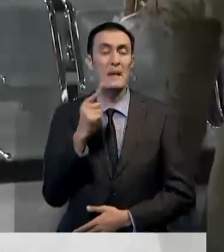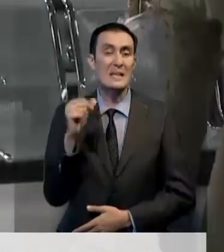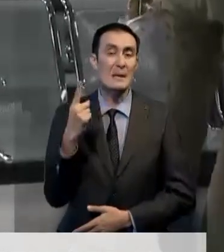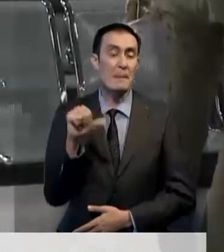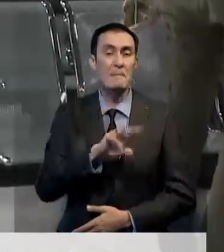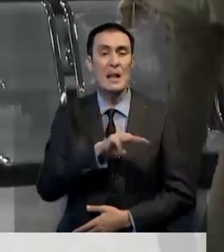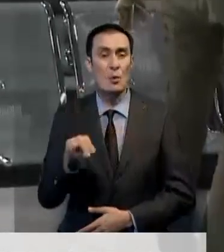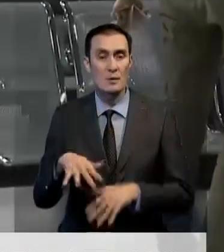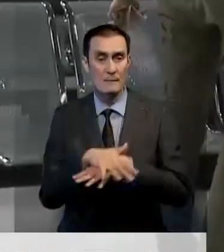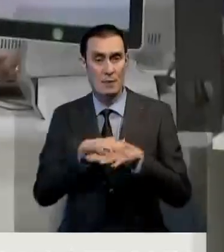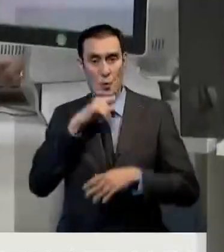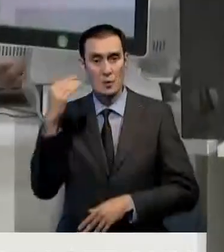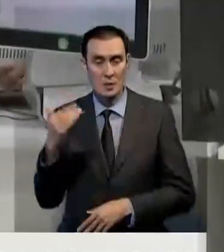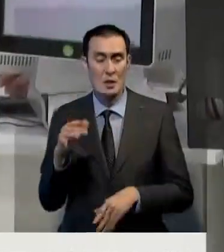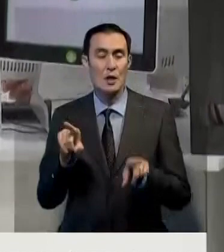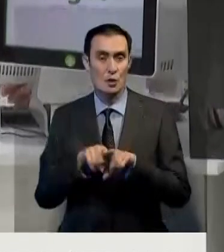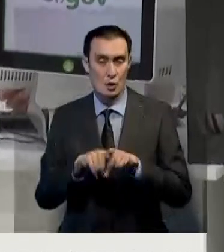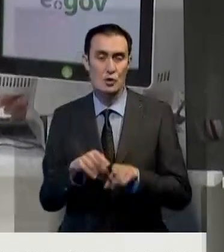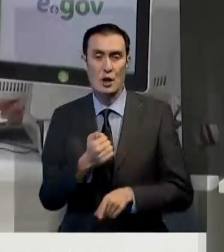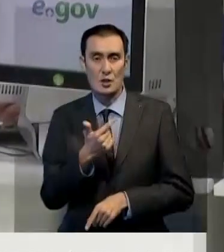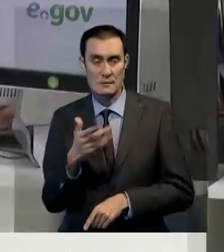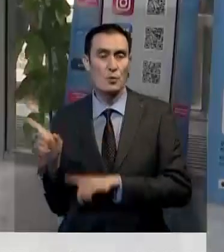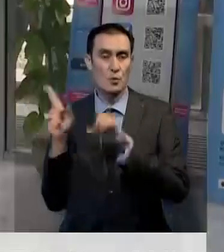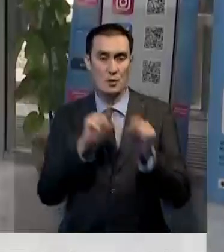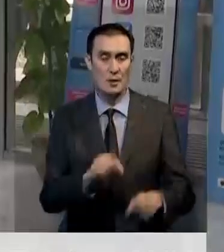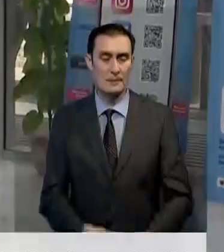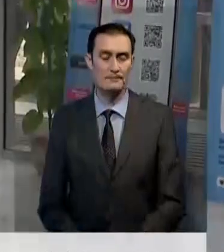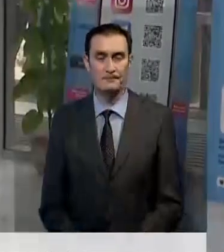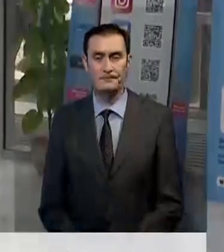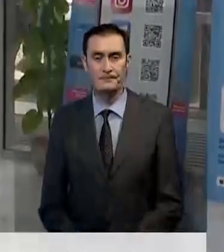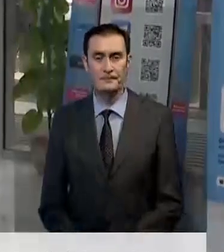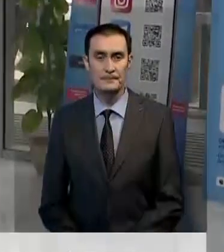россиян, покинули Казахстан примерно столько же. Гульнара Хален, Хабар 24.